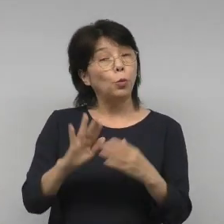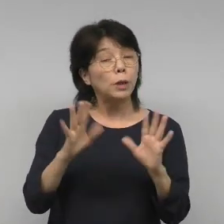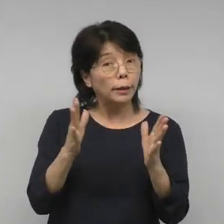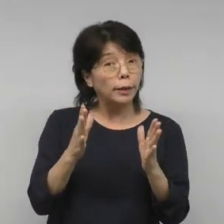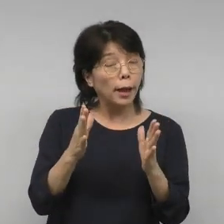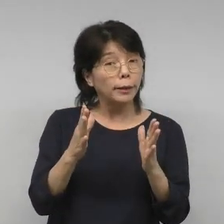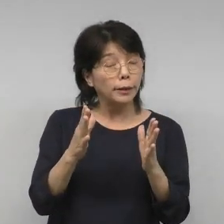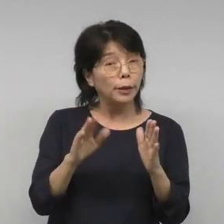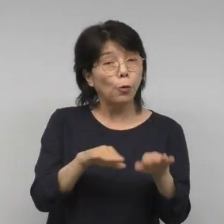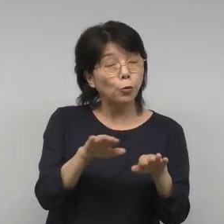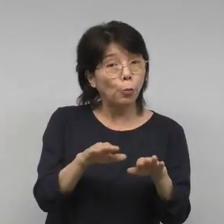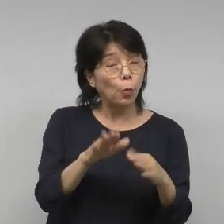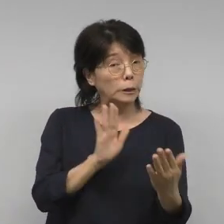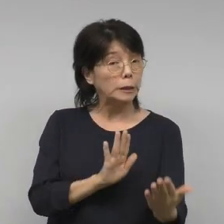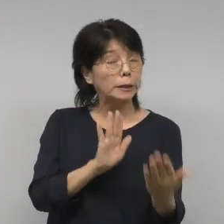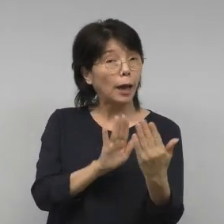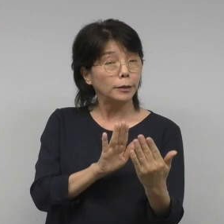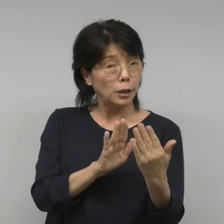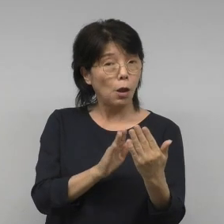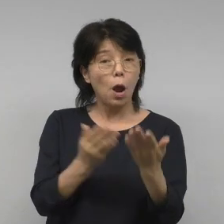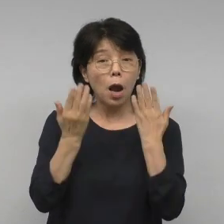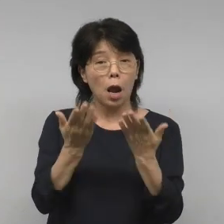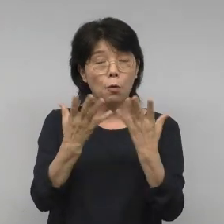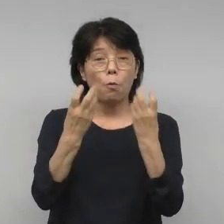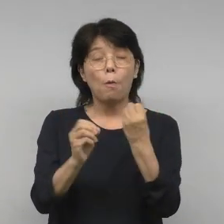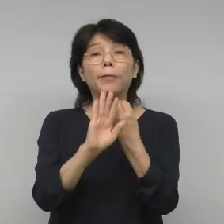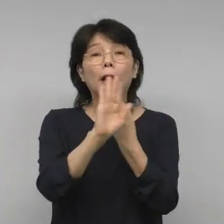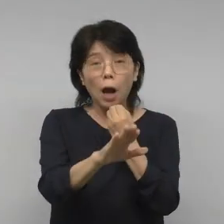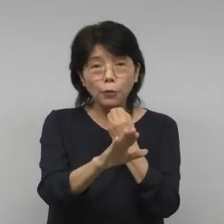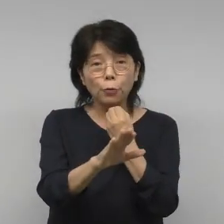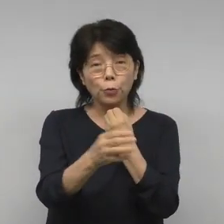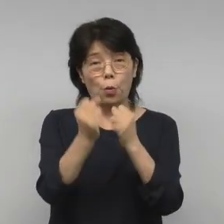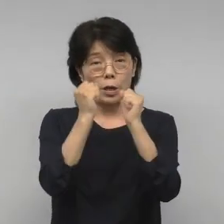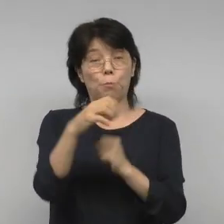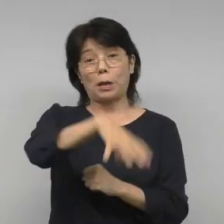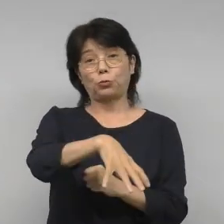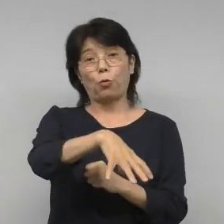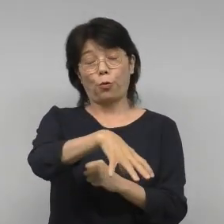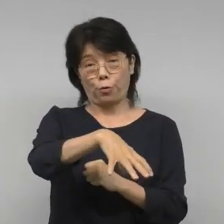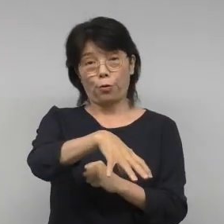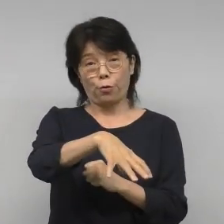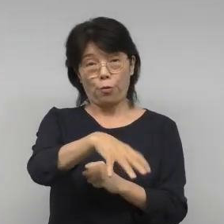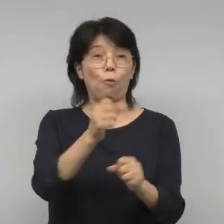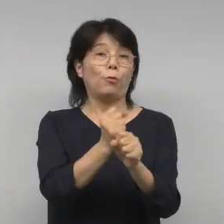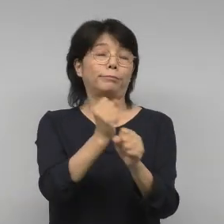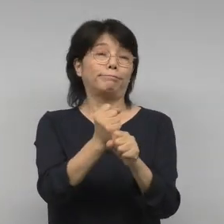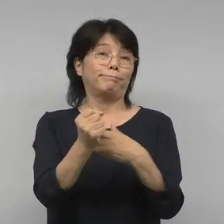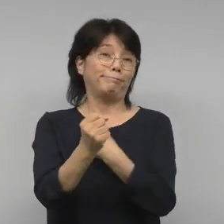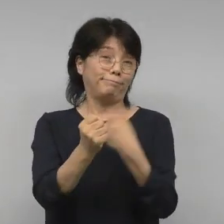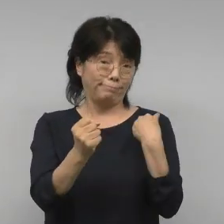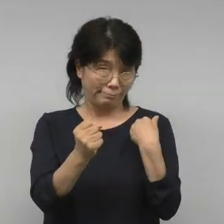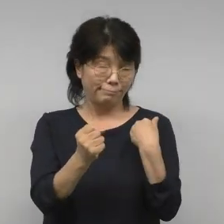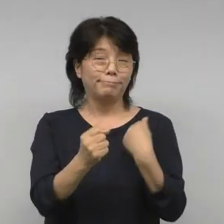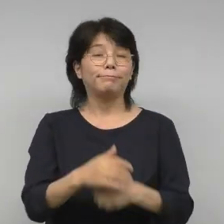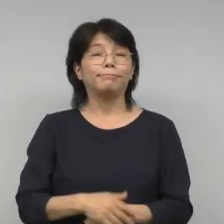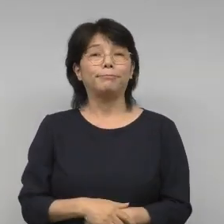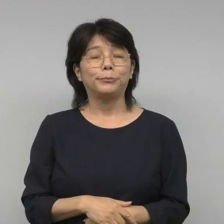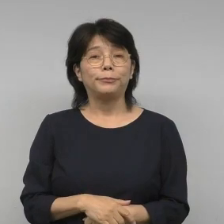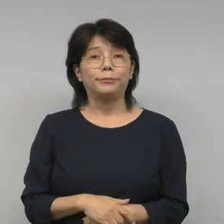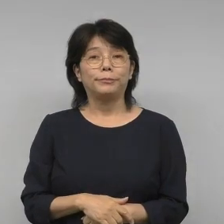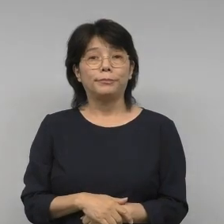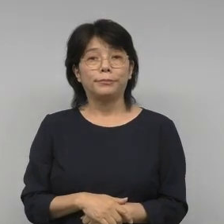子どもにつきましても、放課後の居場所になりうるというふうなことかなというふうに思います。